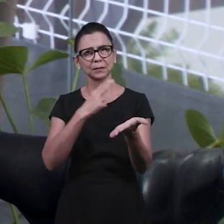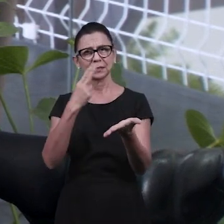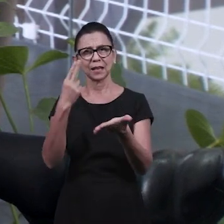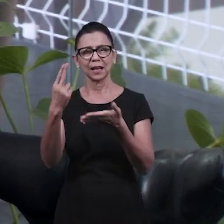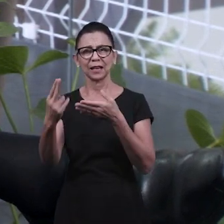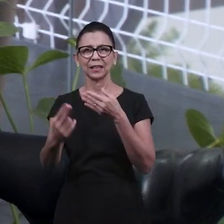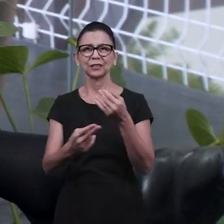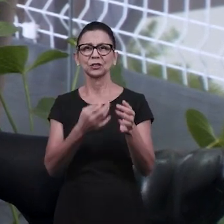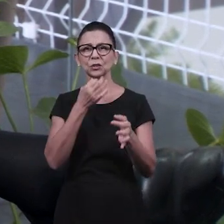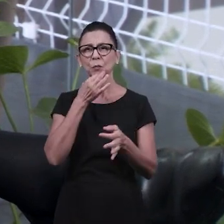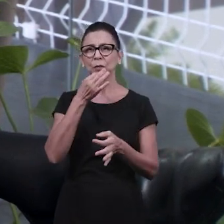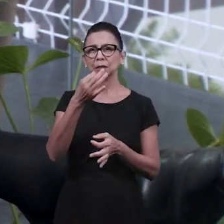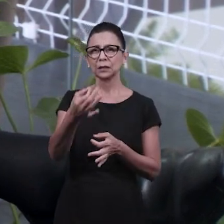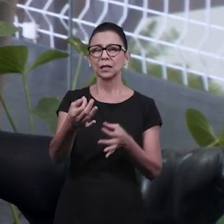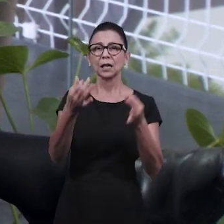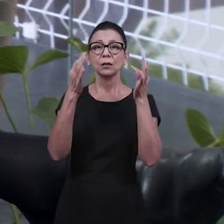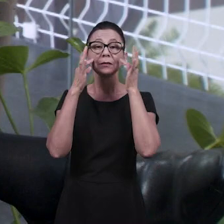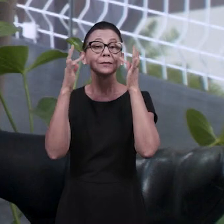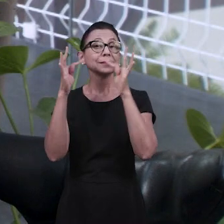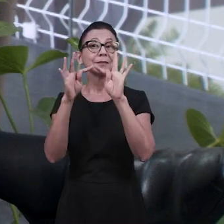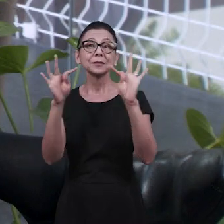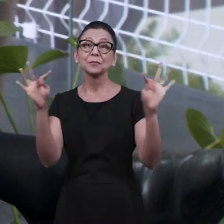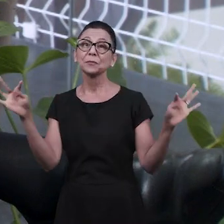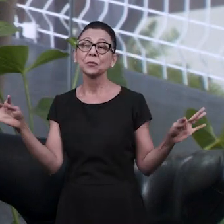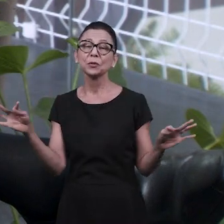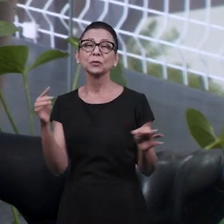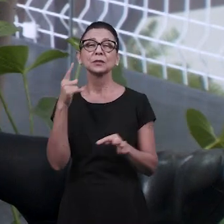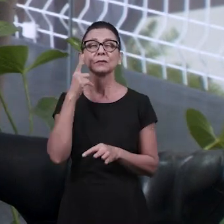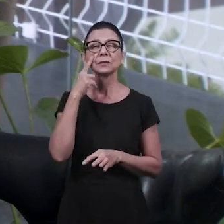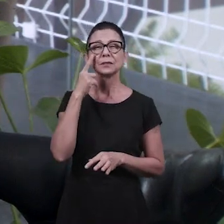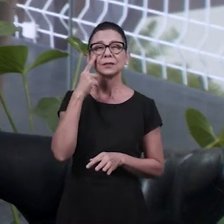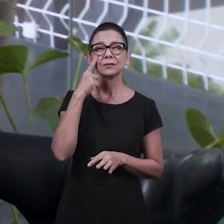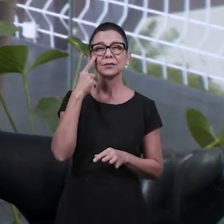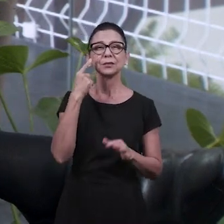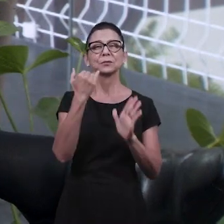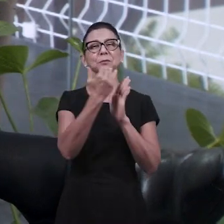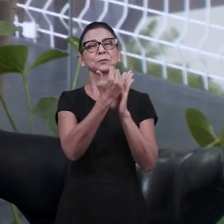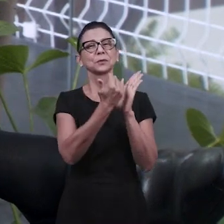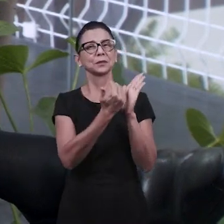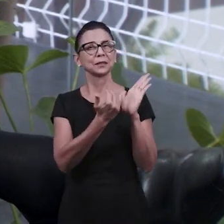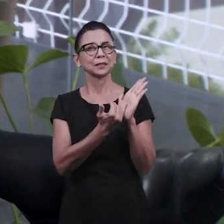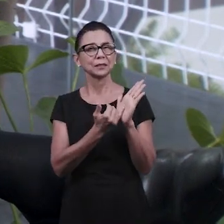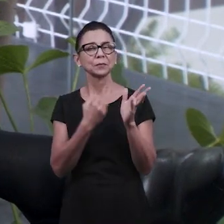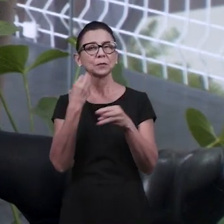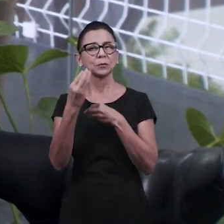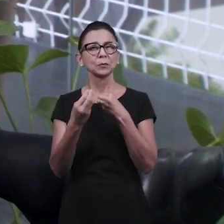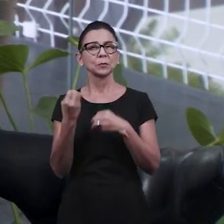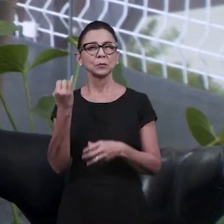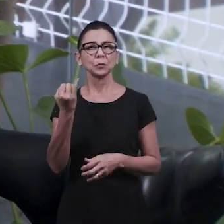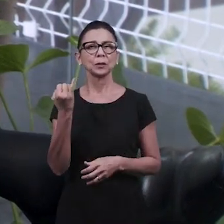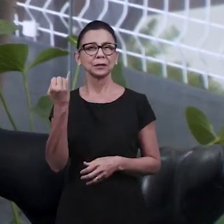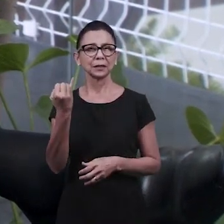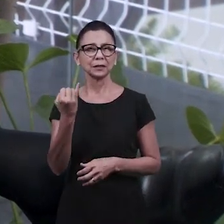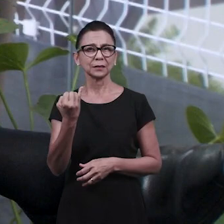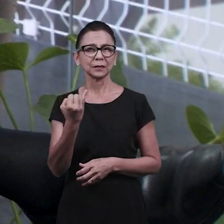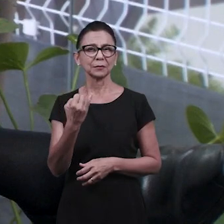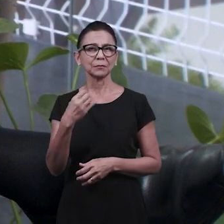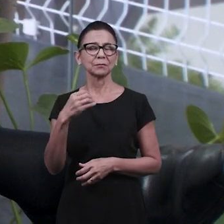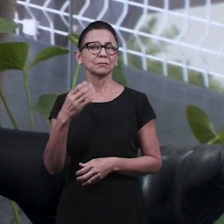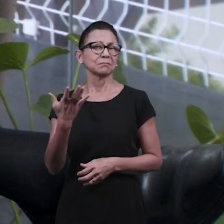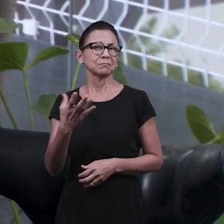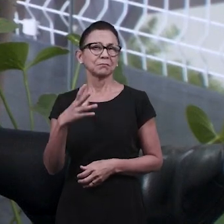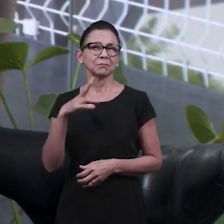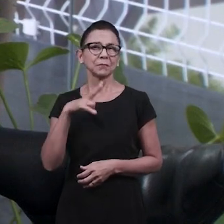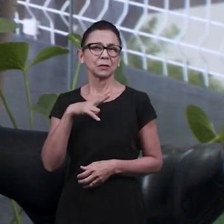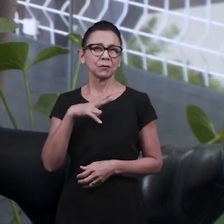votre message en parlant de votre témoignage, avec ce que vous avez entendu dans cette programmation, en parlant de l'importance qu'il a dans votre